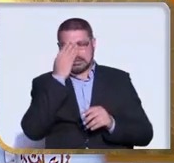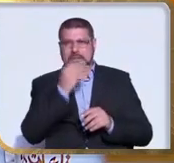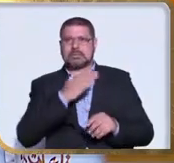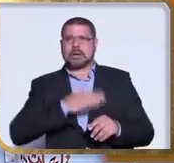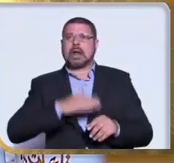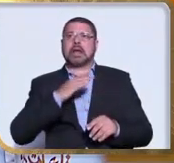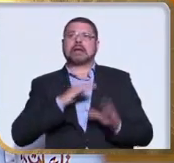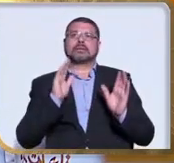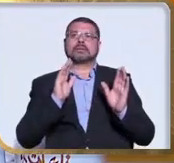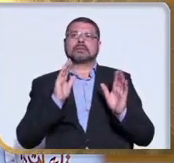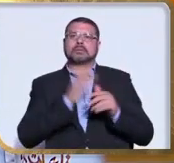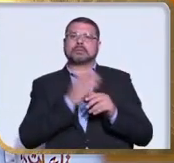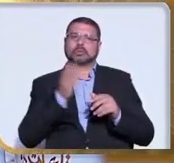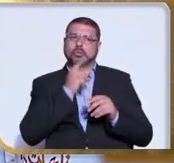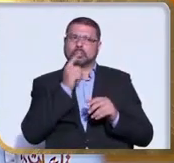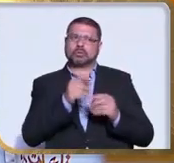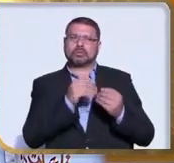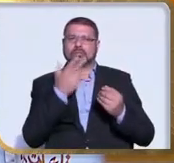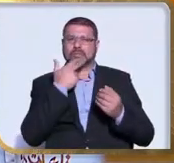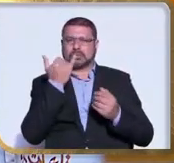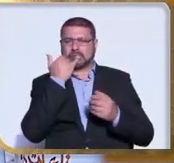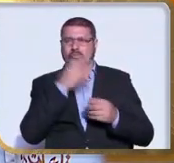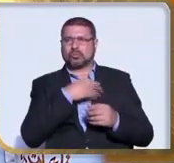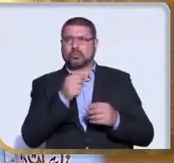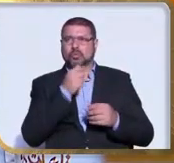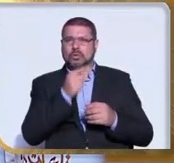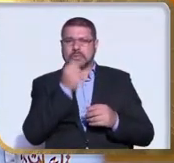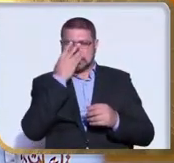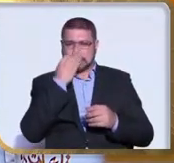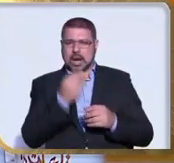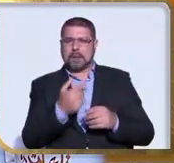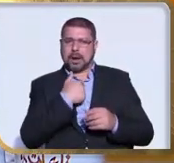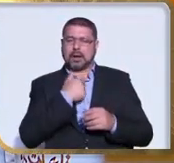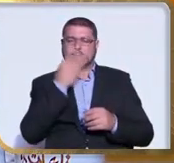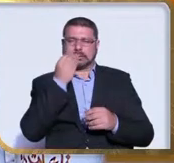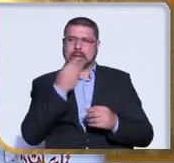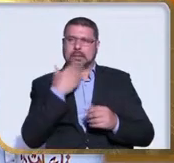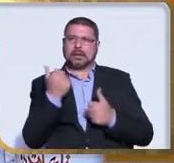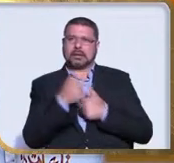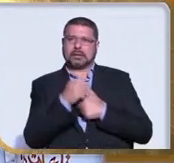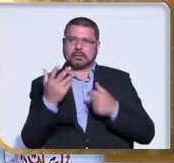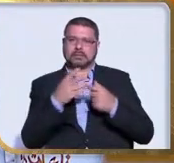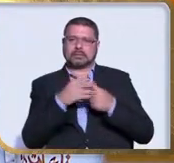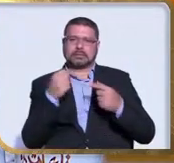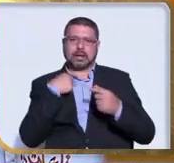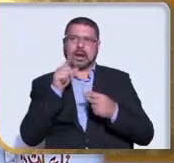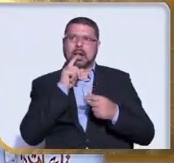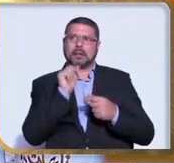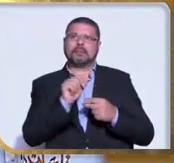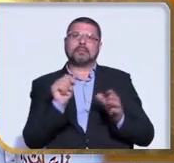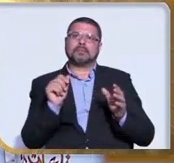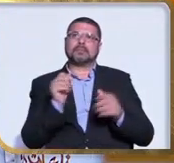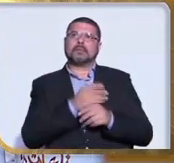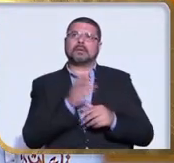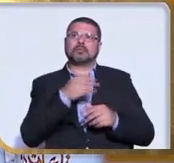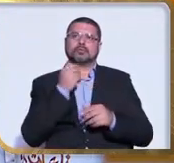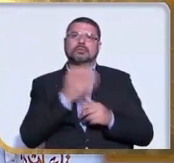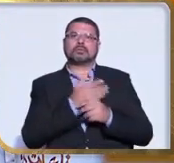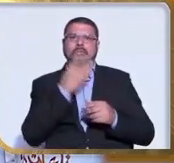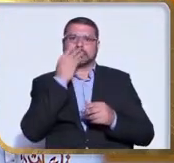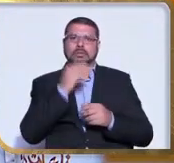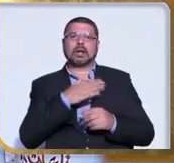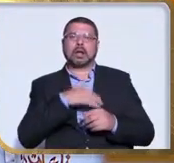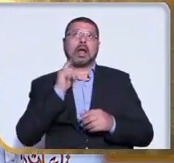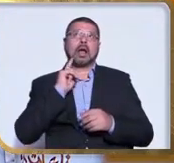أقول له في أي لحظة كده لطيفة طيبة، أقول له سامحني في أي تقصير عام في حقك، عايزة منك مسامحة